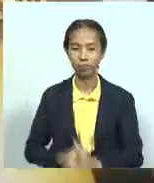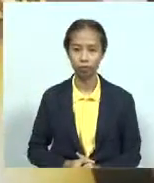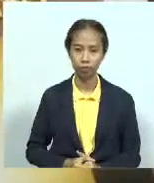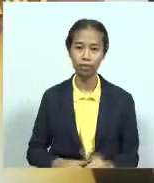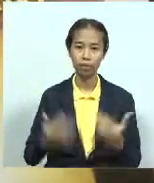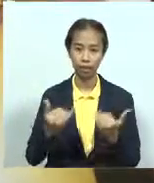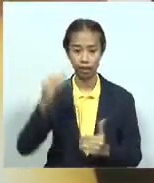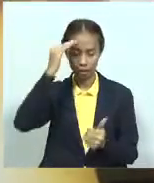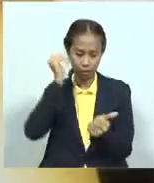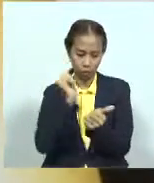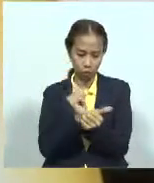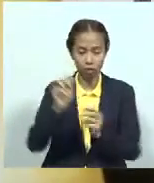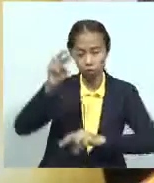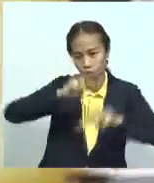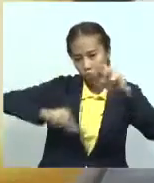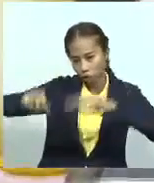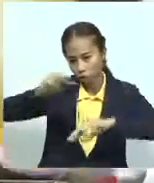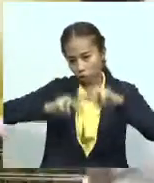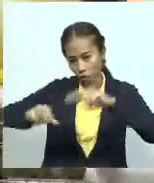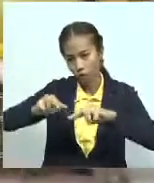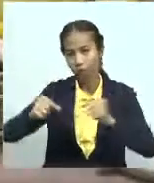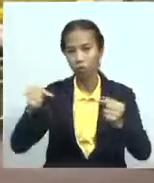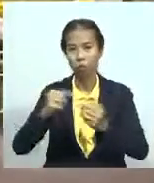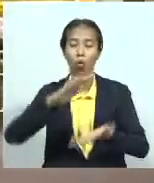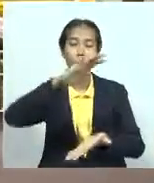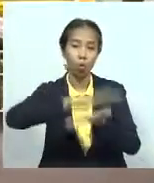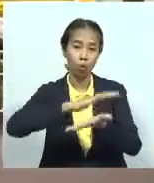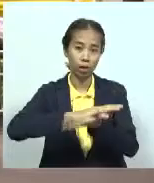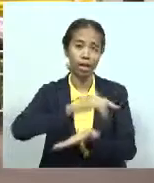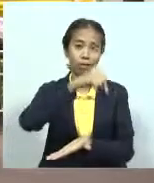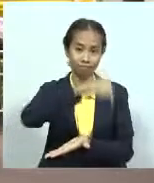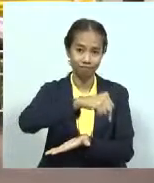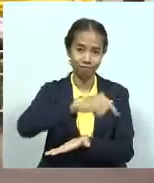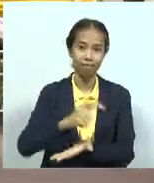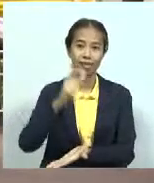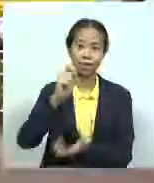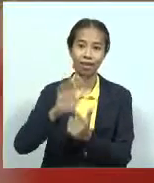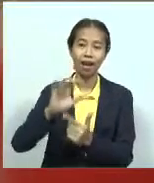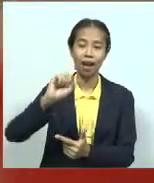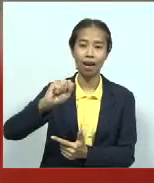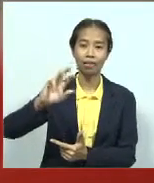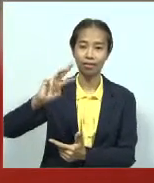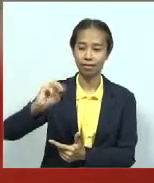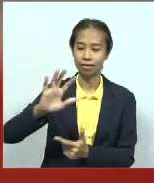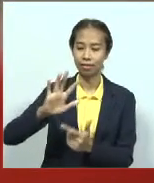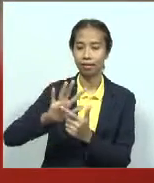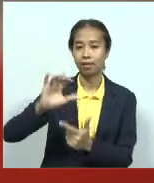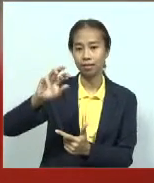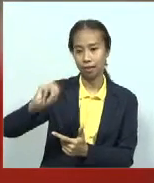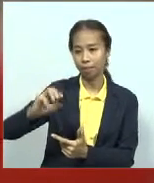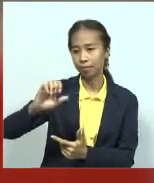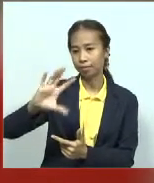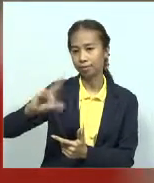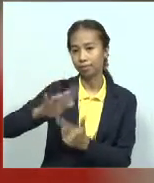ตำรวจพิสูจน์หลักฐานได้เข้าไปตรวจสอบโรงยิมภายในโรงเรียนอัสสัมชัญคอนแวนต์ถนนเจริญกรุง36เขตบางรัก